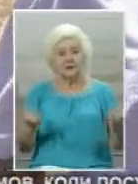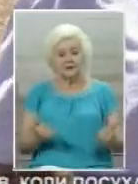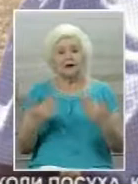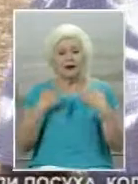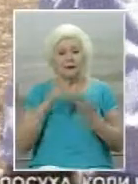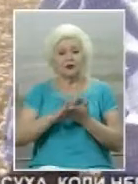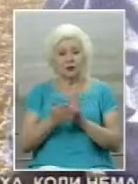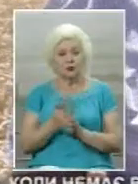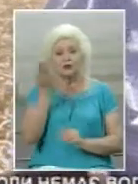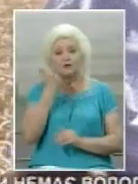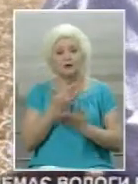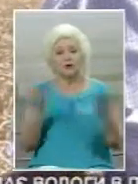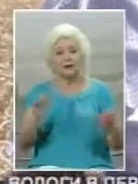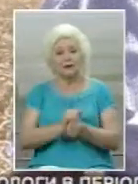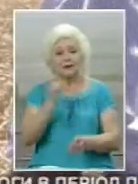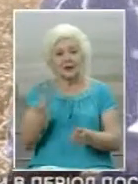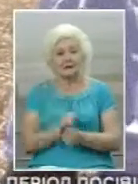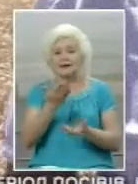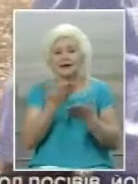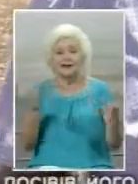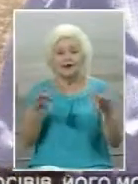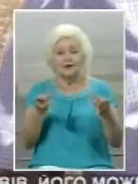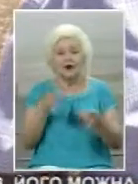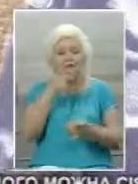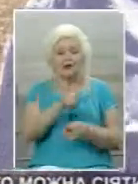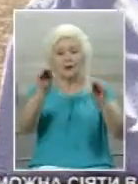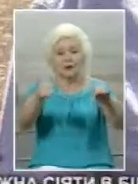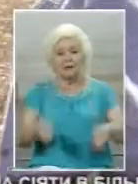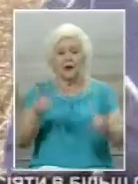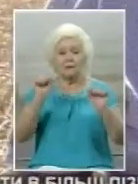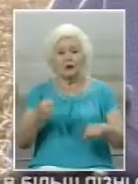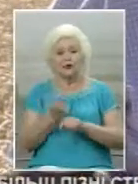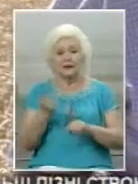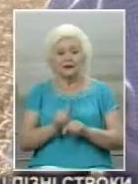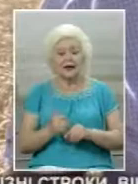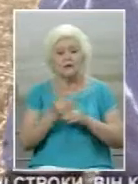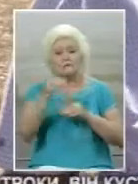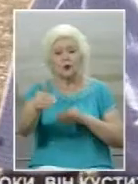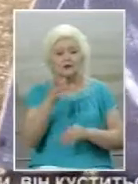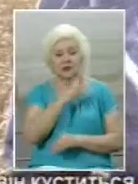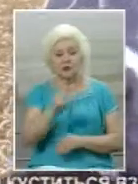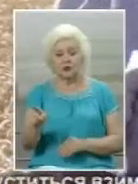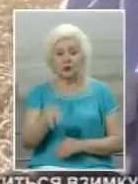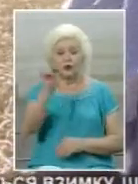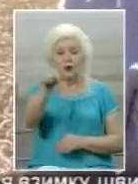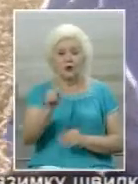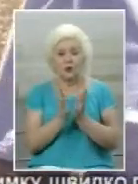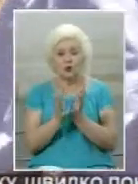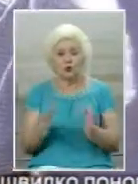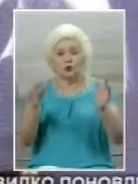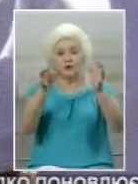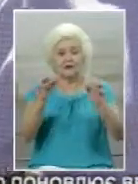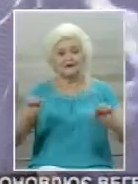наших условий, коли немає засухи, коли немає влаги во время посіву, його можна сіяти в більш пізні сроки. Він куститься